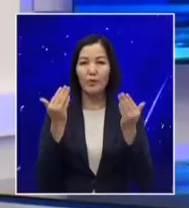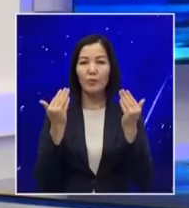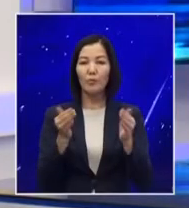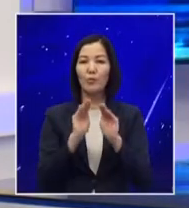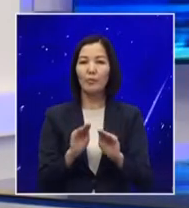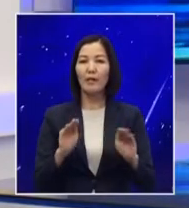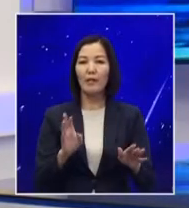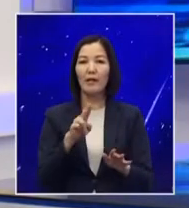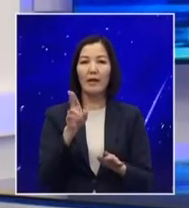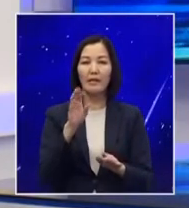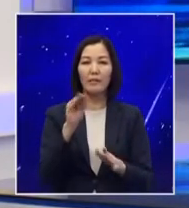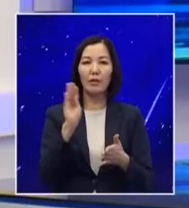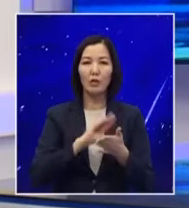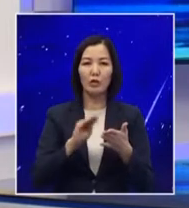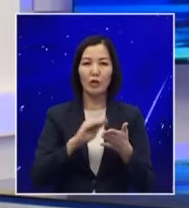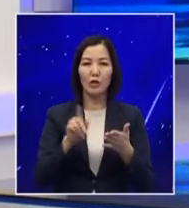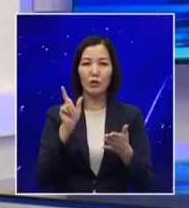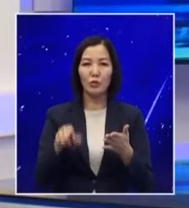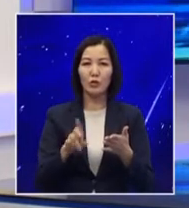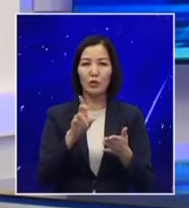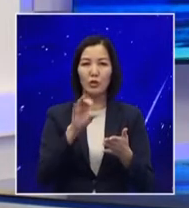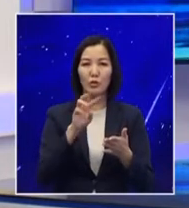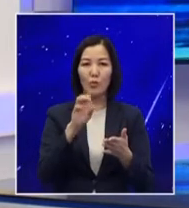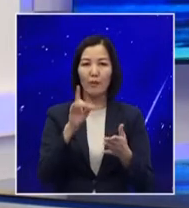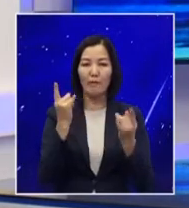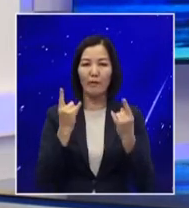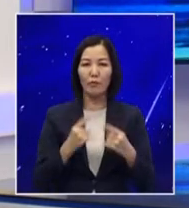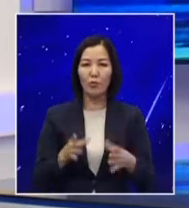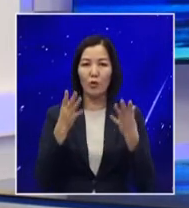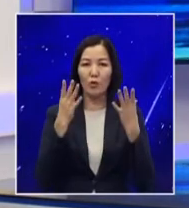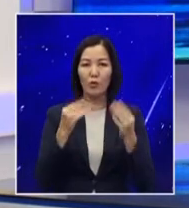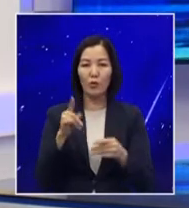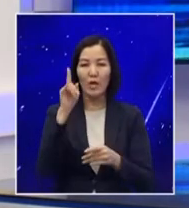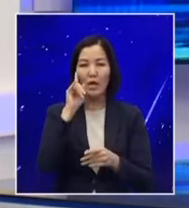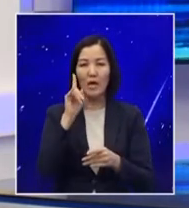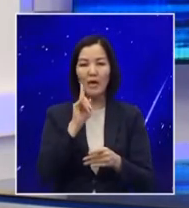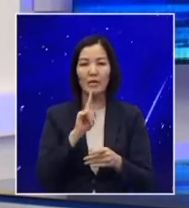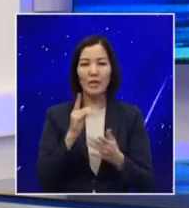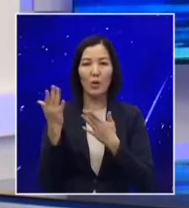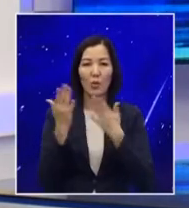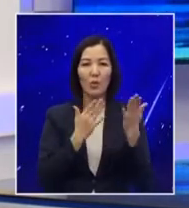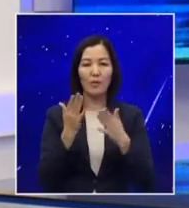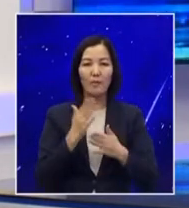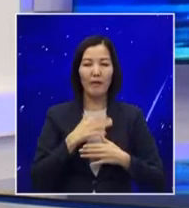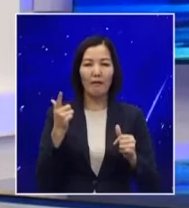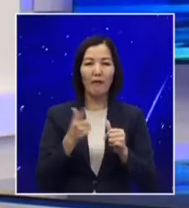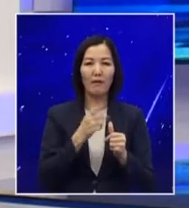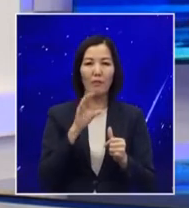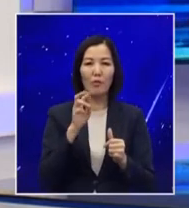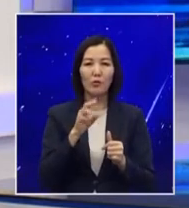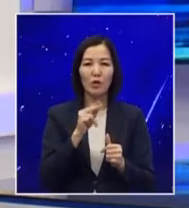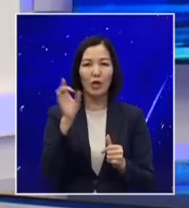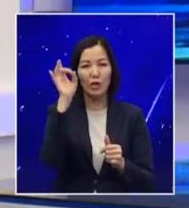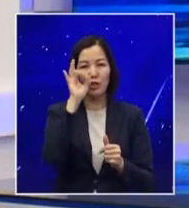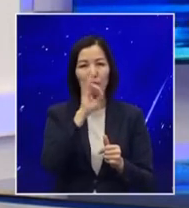Бүгін балалар әдебиетінің жазушысы Бердібек Соқпақбаевтың туған күні. Қазақ оқырмандарына менің атым Қожа, чемпион, балалық